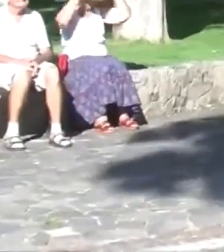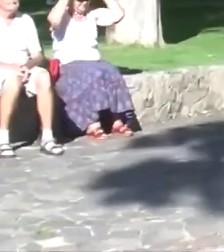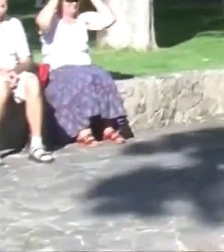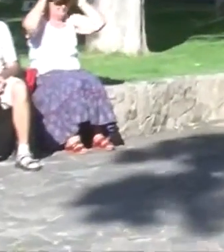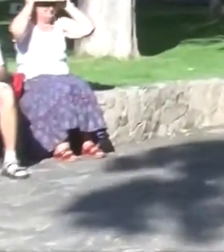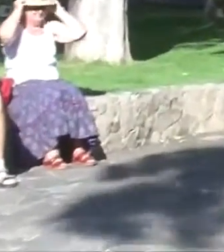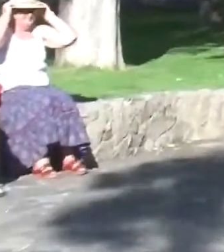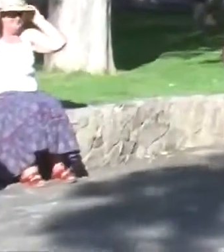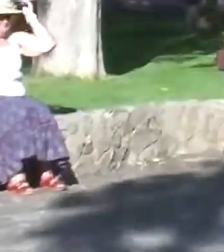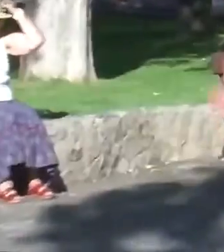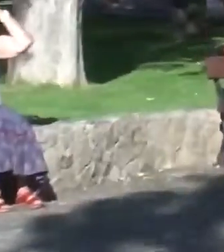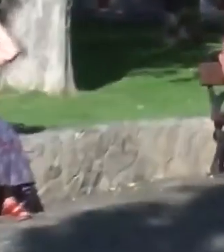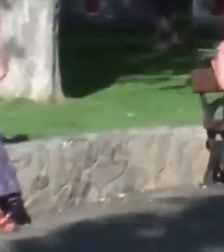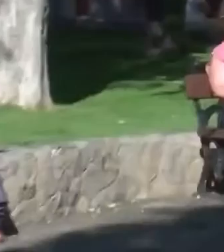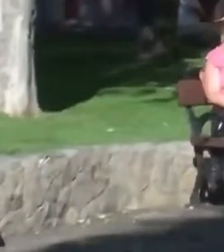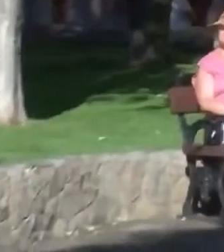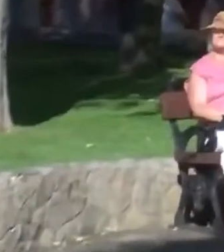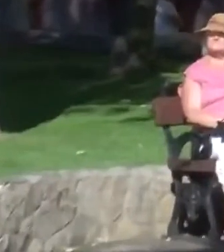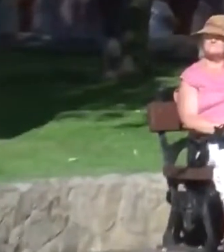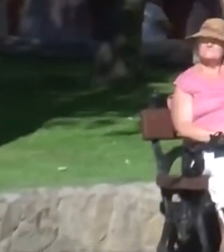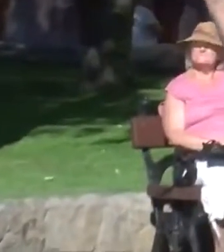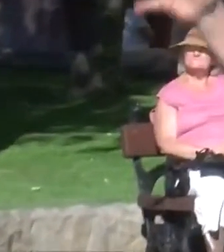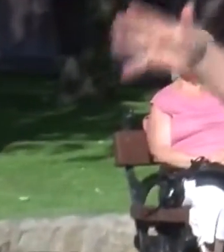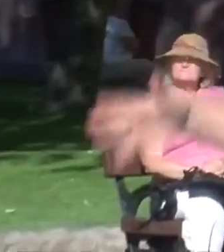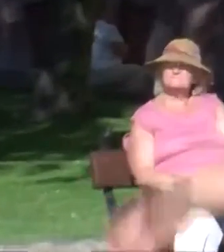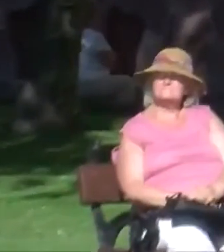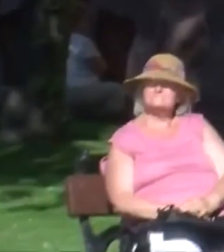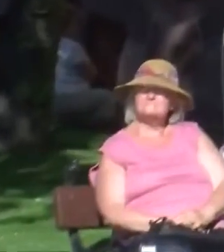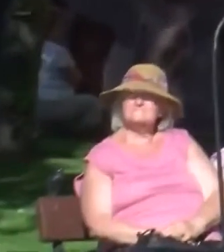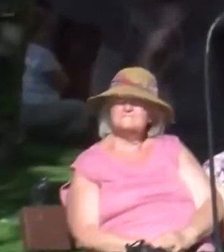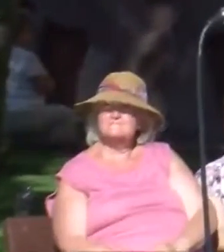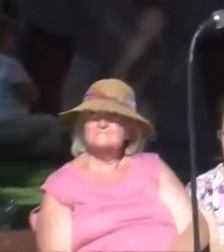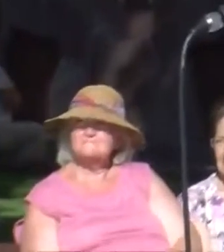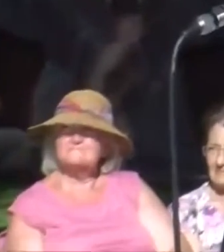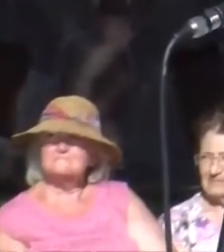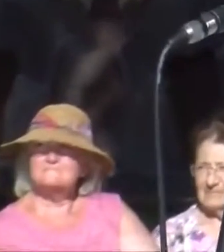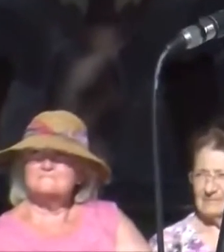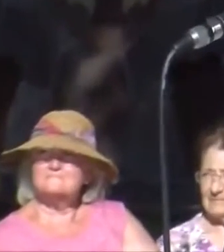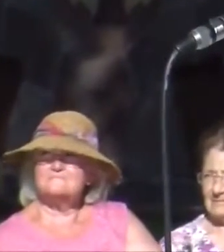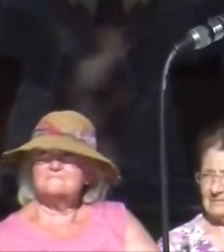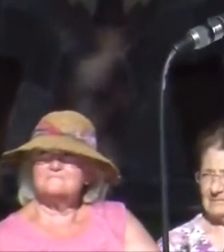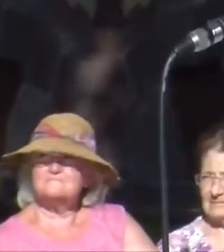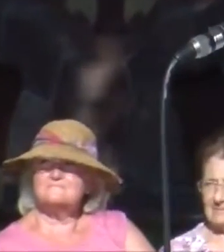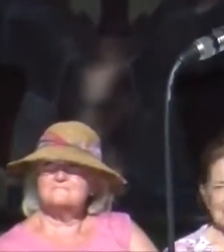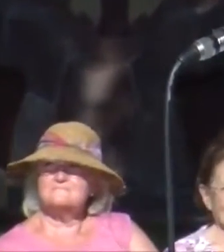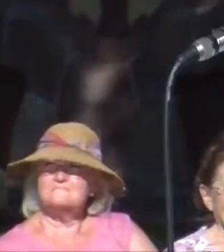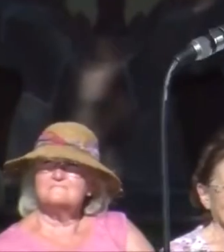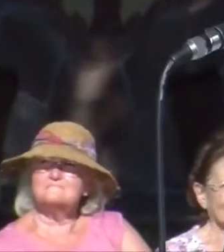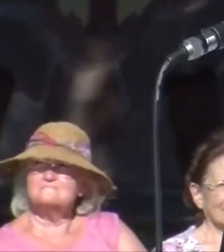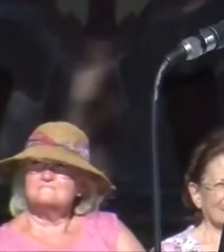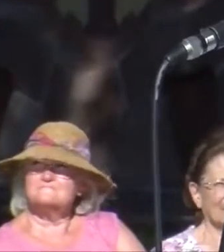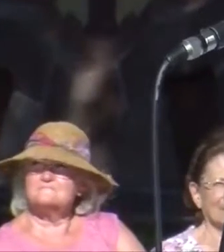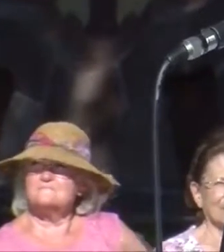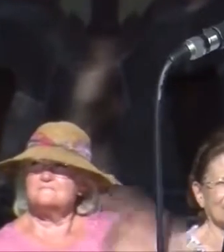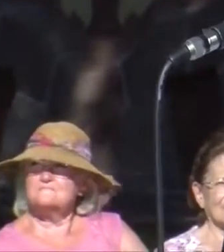do-do-do-do, love to bend. And if you get to hear the Swanee River play in ragtime, come on in here, come